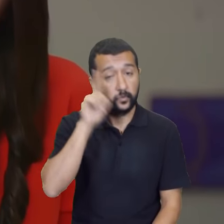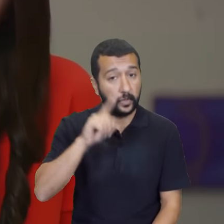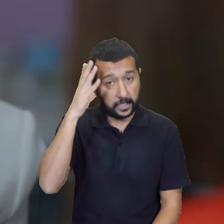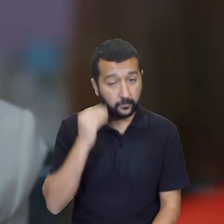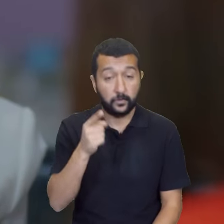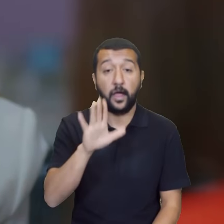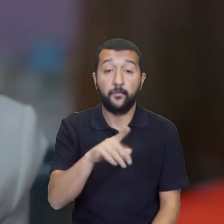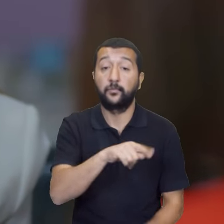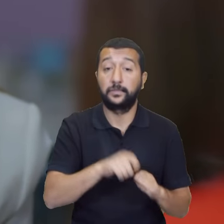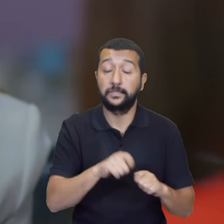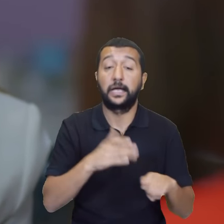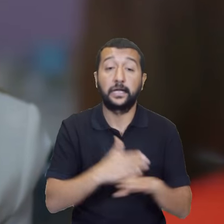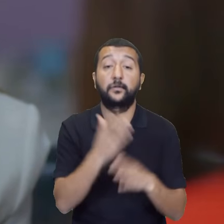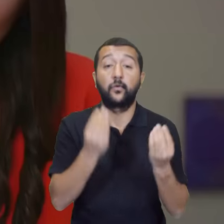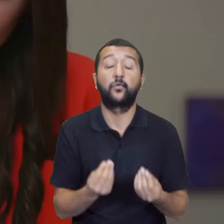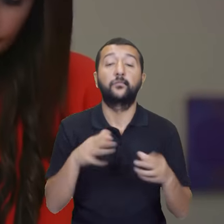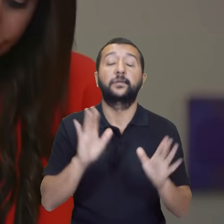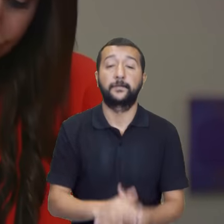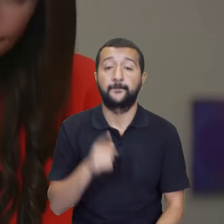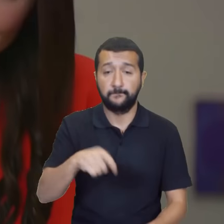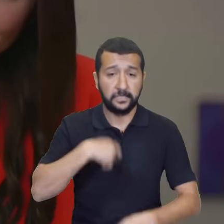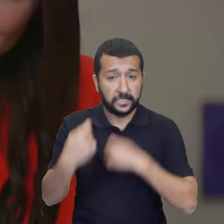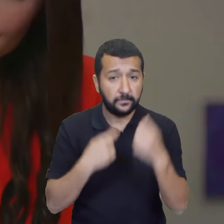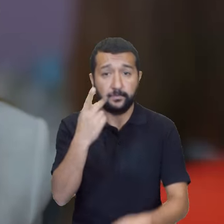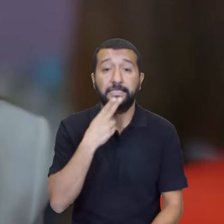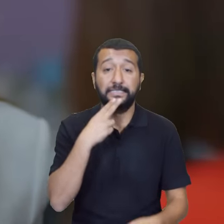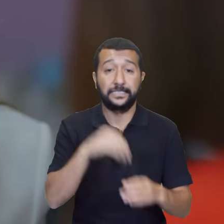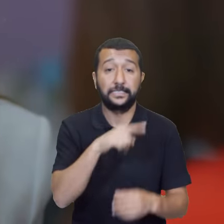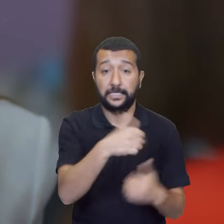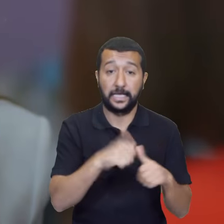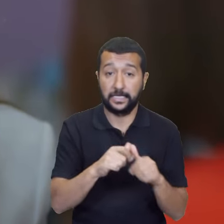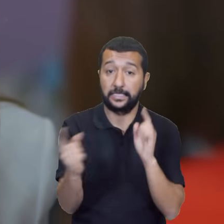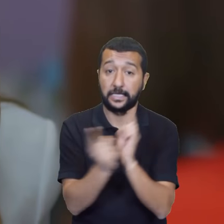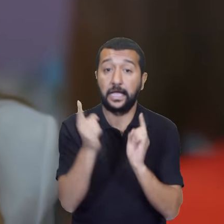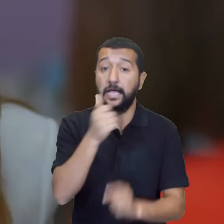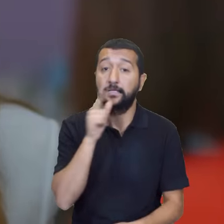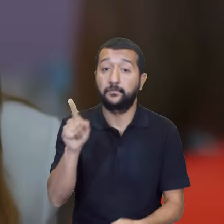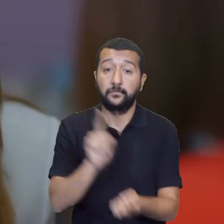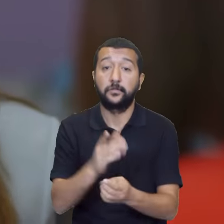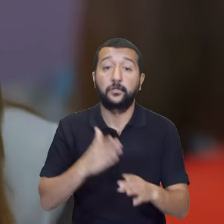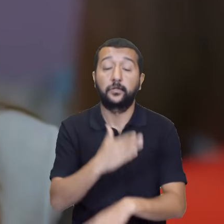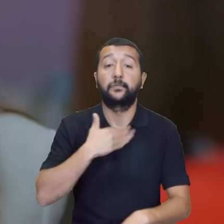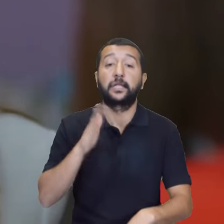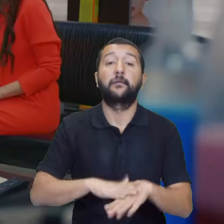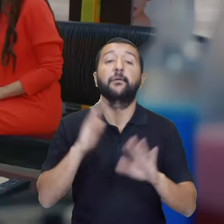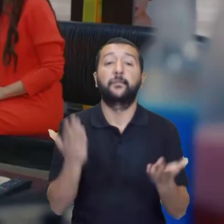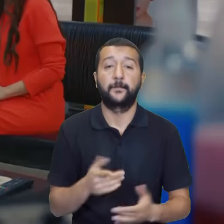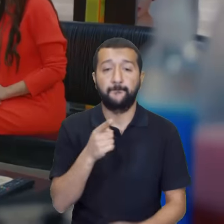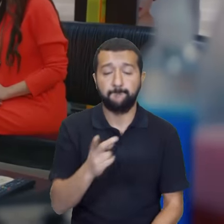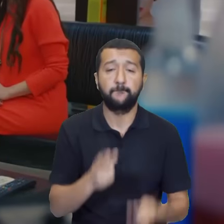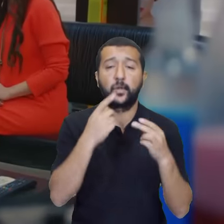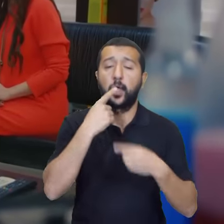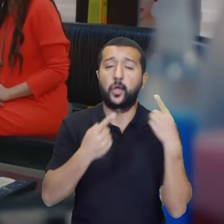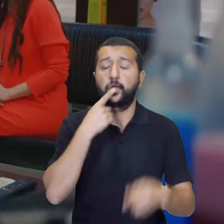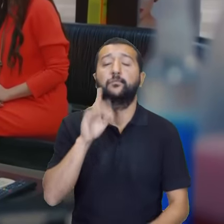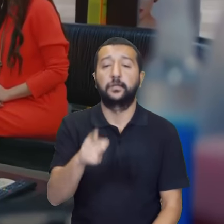da anlıyorum. Ama bu iş artık olmaz. Saçma sapan bir kız için karısının karşısına alan bir adamla zaten ben yapamam. Boşuna